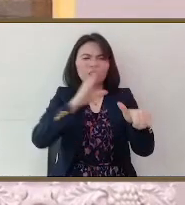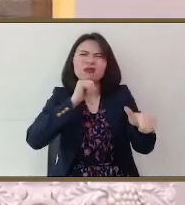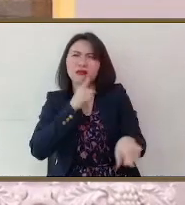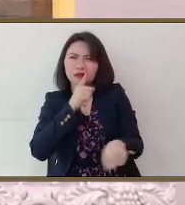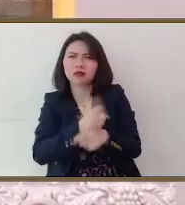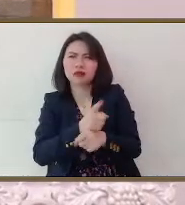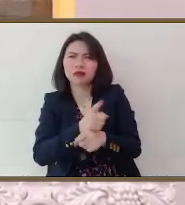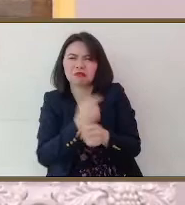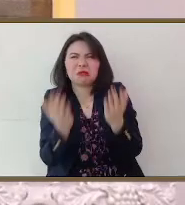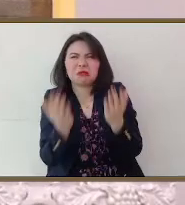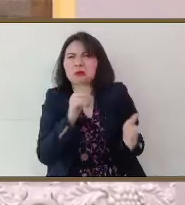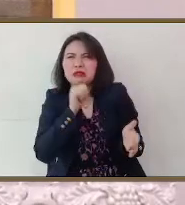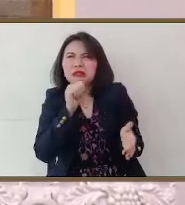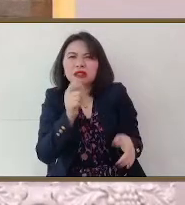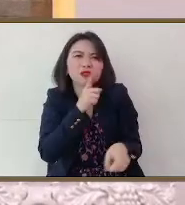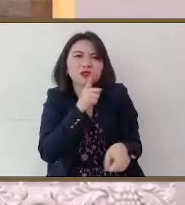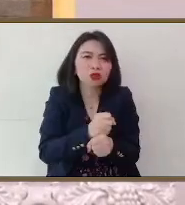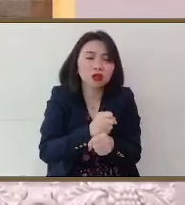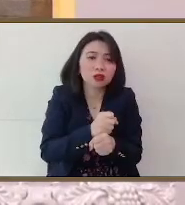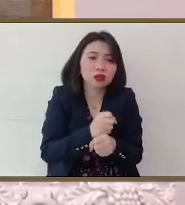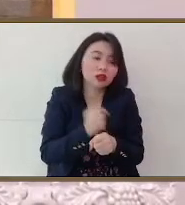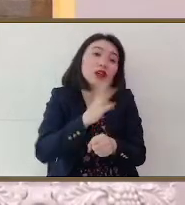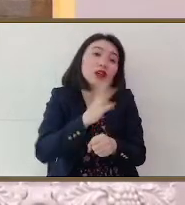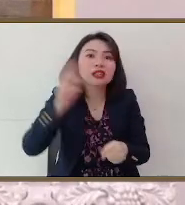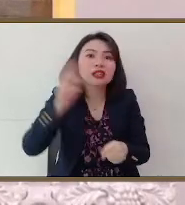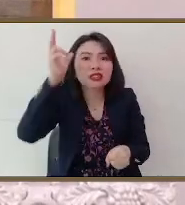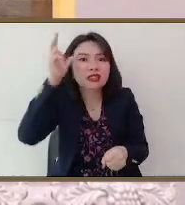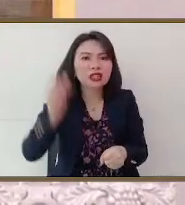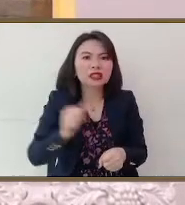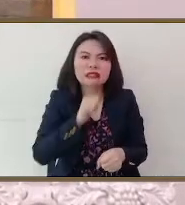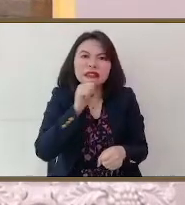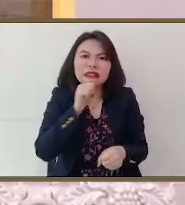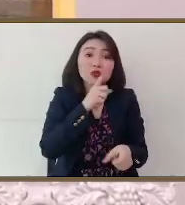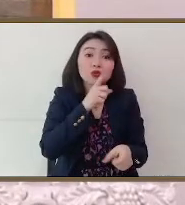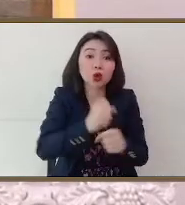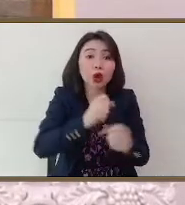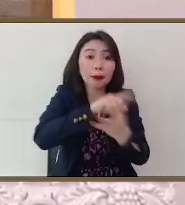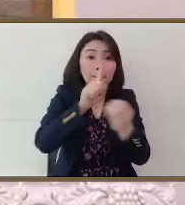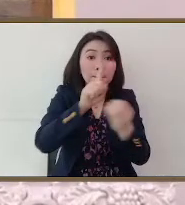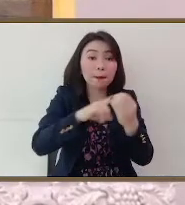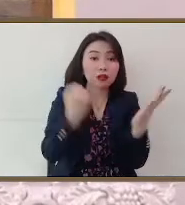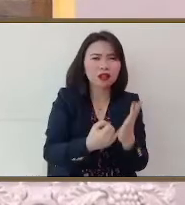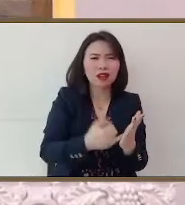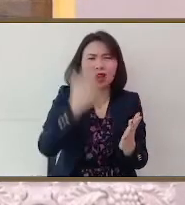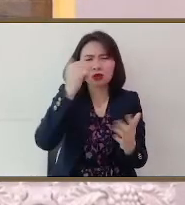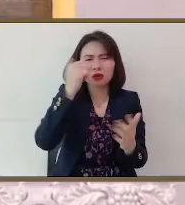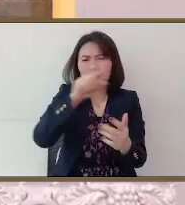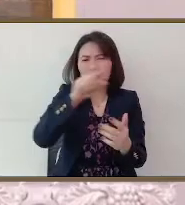By the way, bakit ako magpapatunay sa'yo? Hindi naman ako nagdeklara. You see? Pero